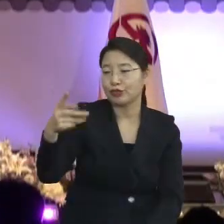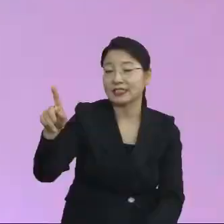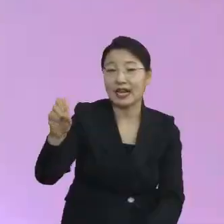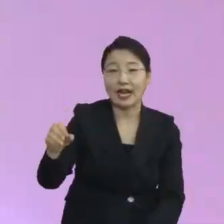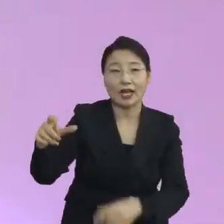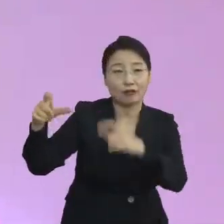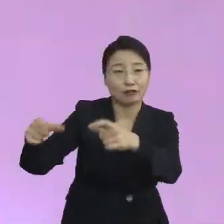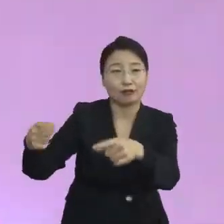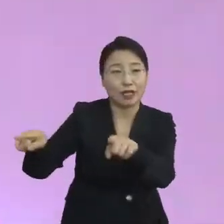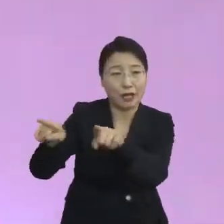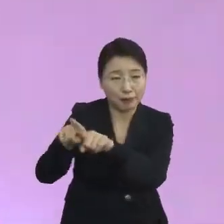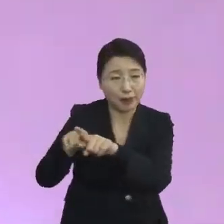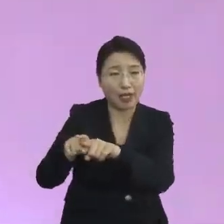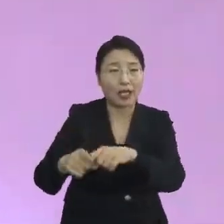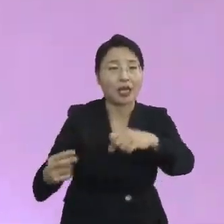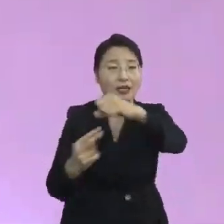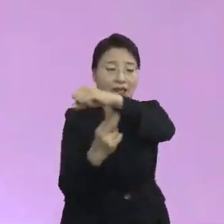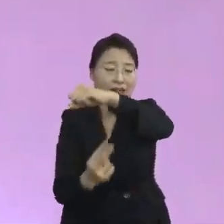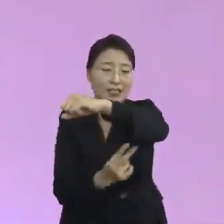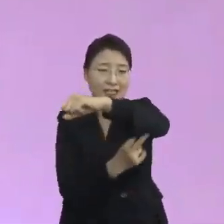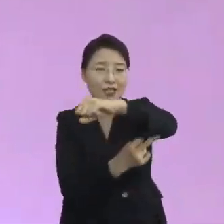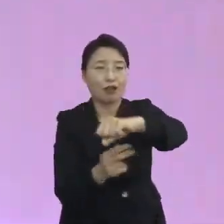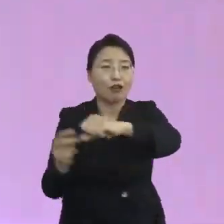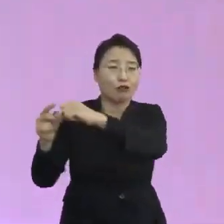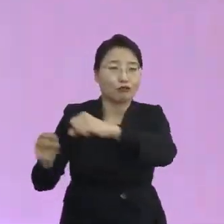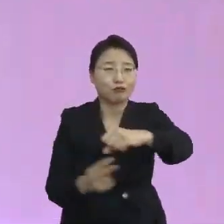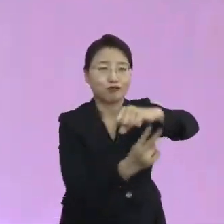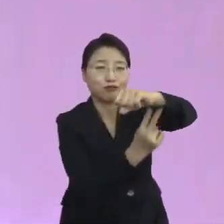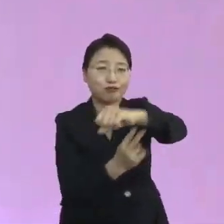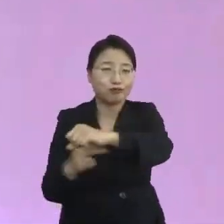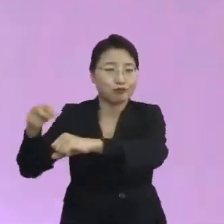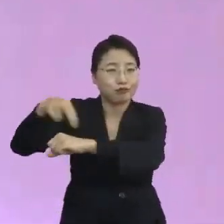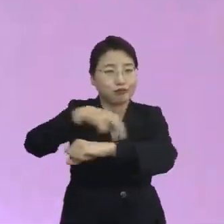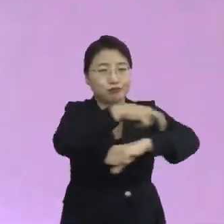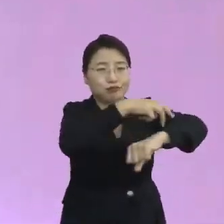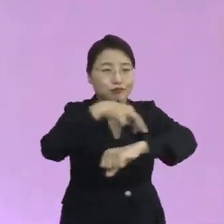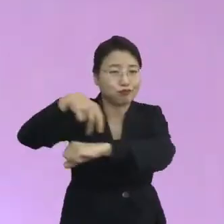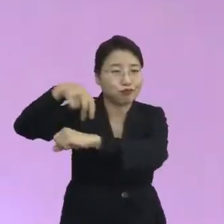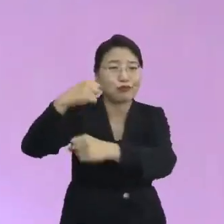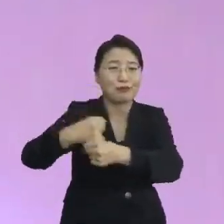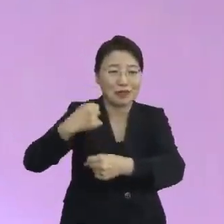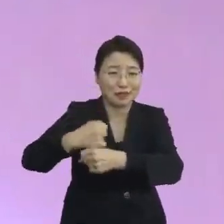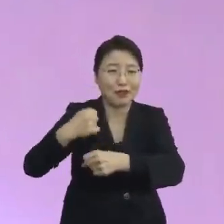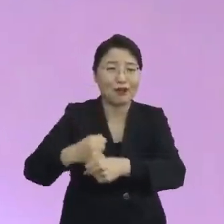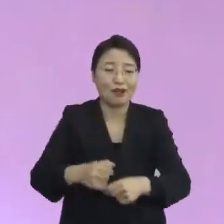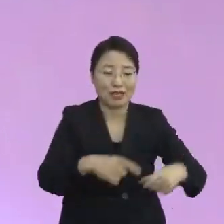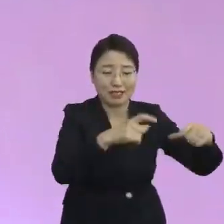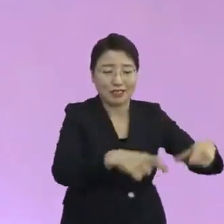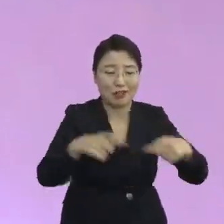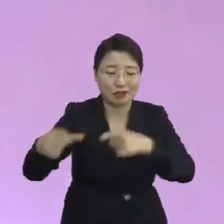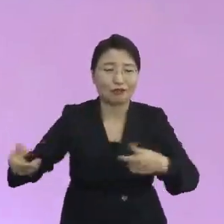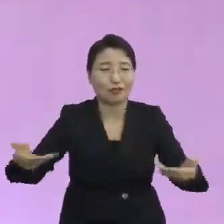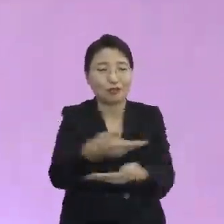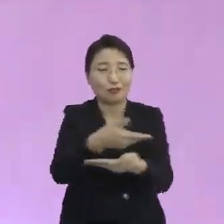중랑천의 출렁다리를 개통하여 지역주민들의 소통과 교류를